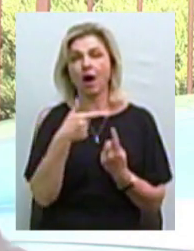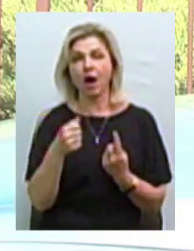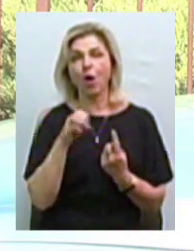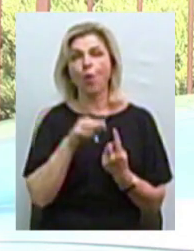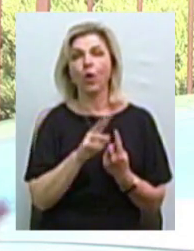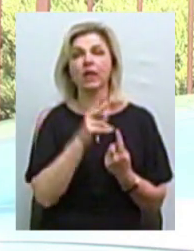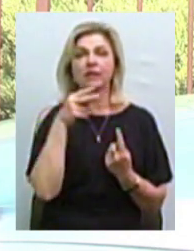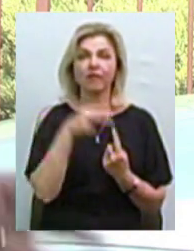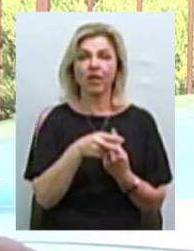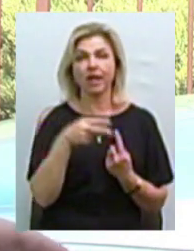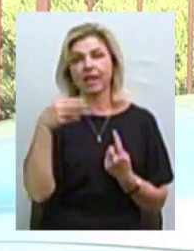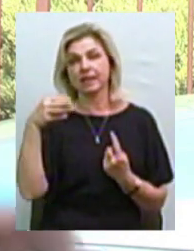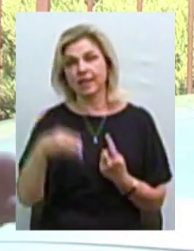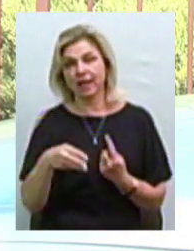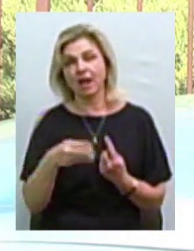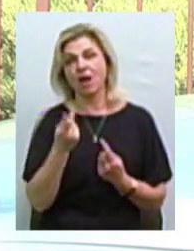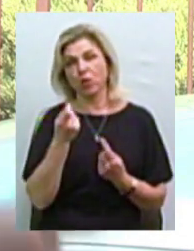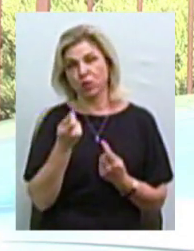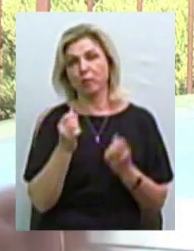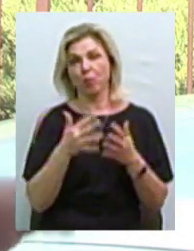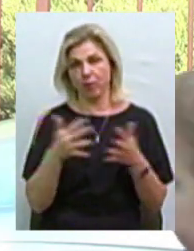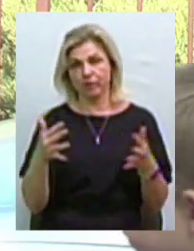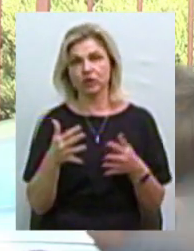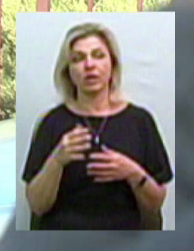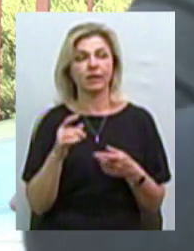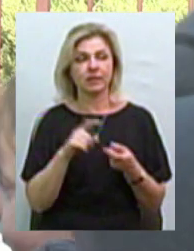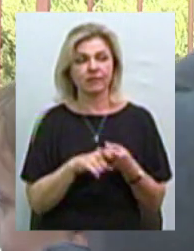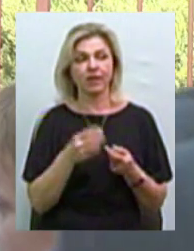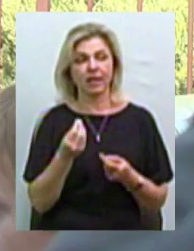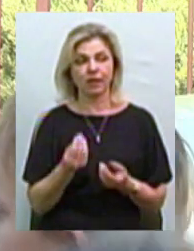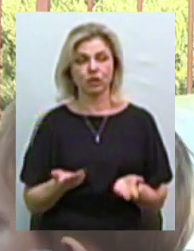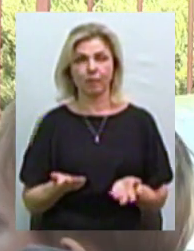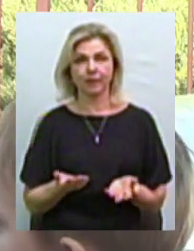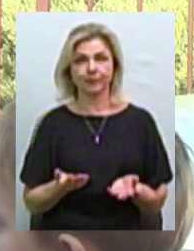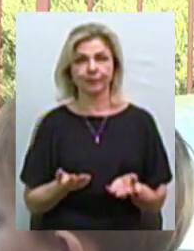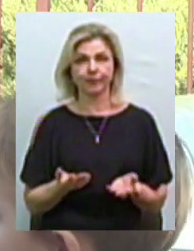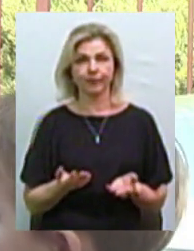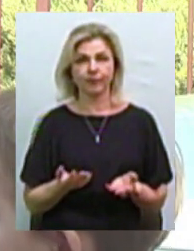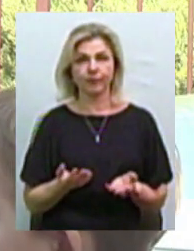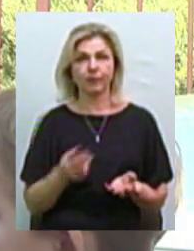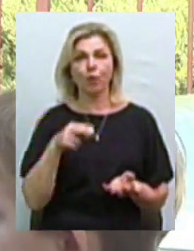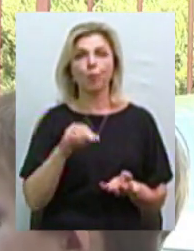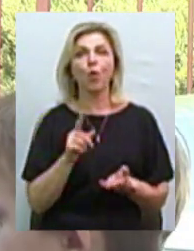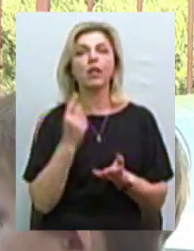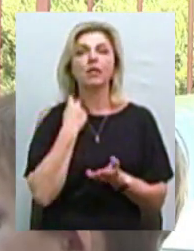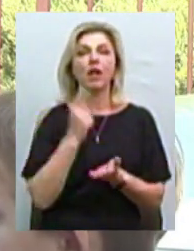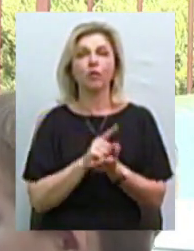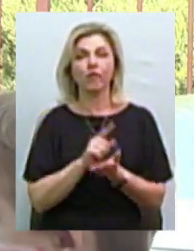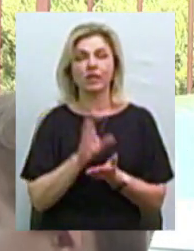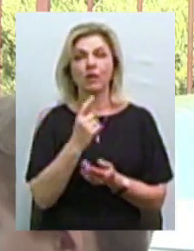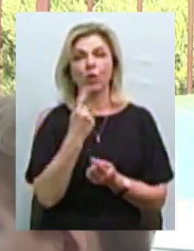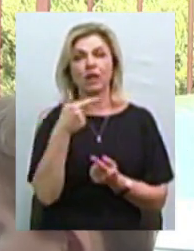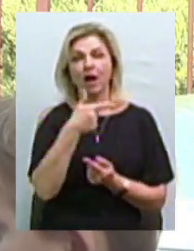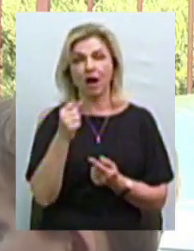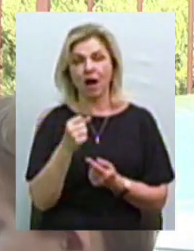2 до 3 тисяч, подекуди трошки вище, якщо це зрошення і таке інше. Тобто ПДФО з одного гектара, ми